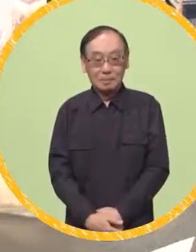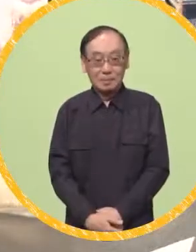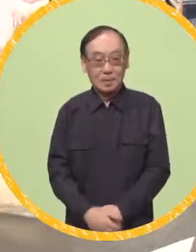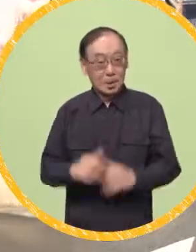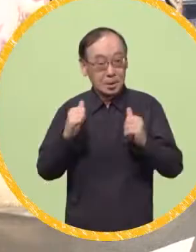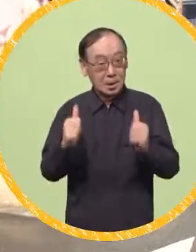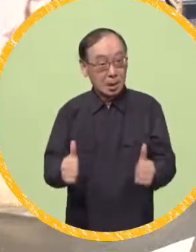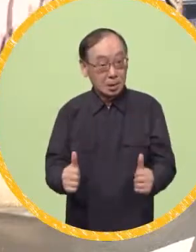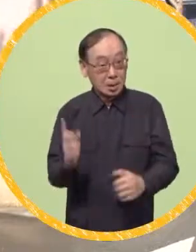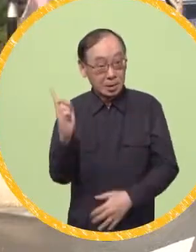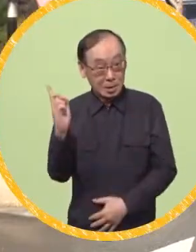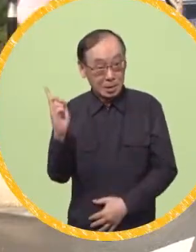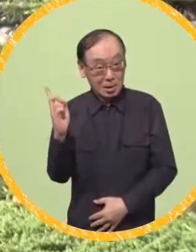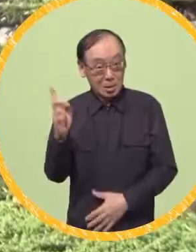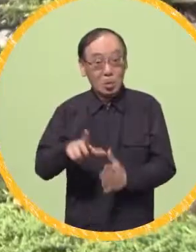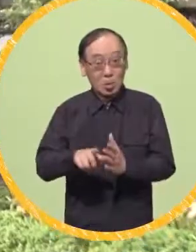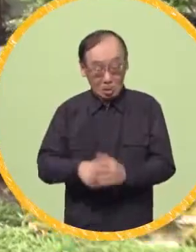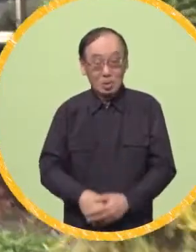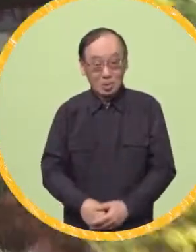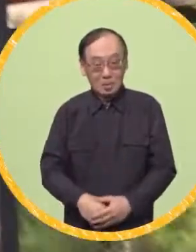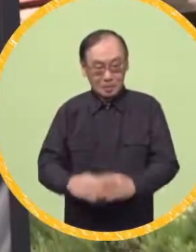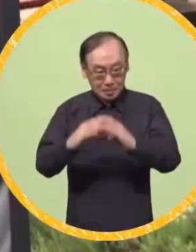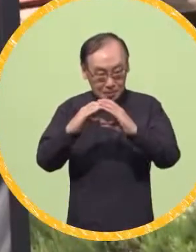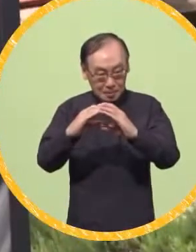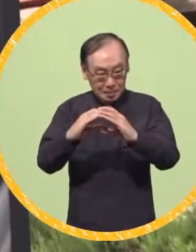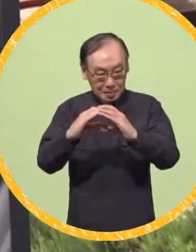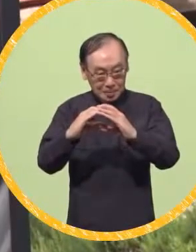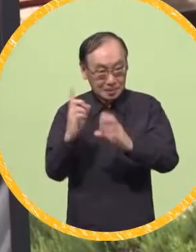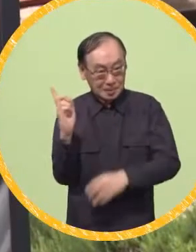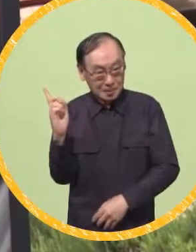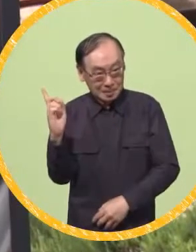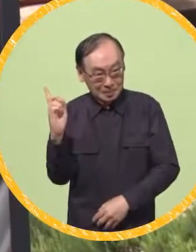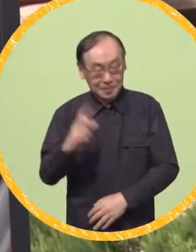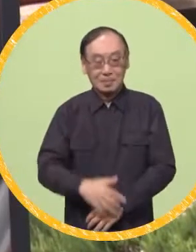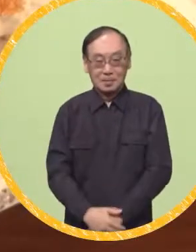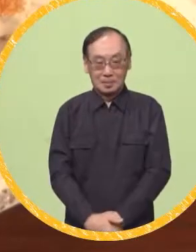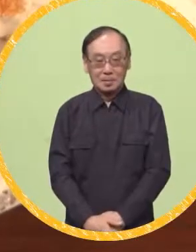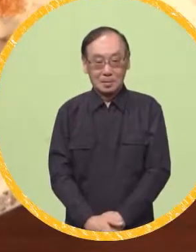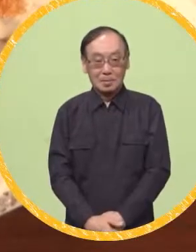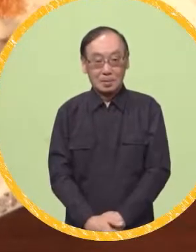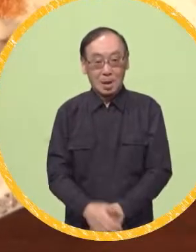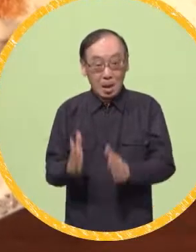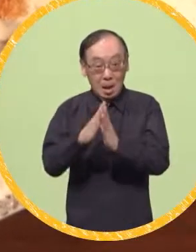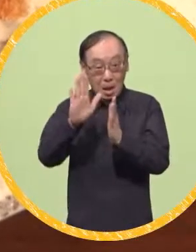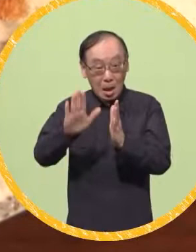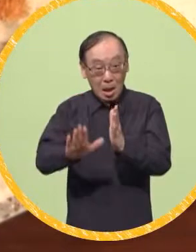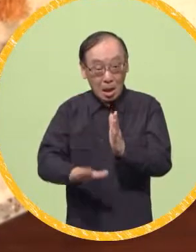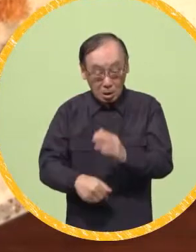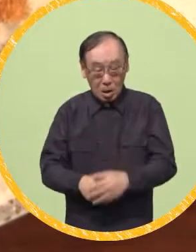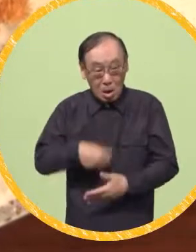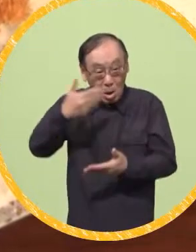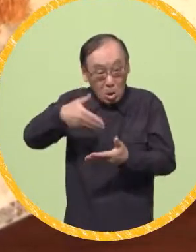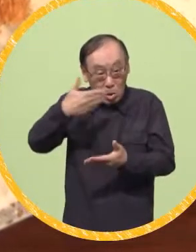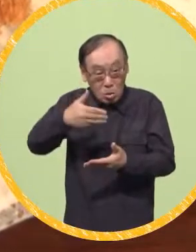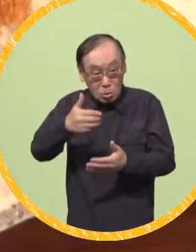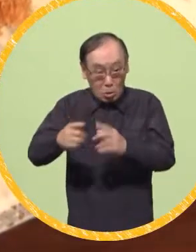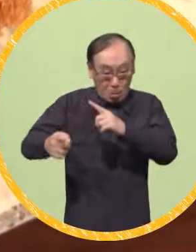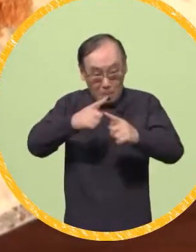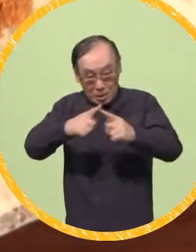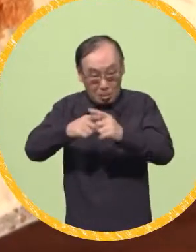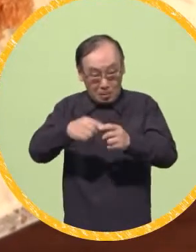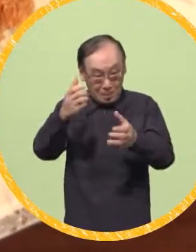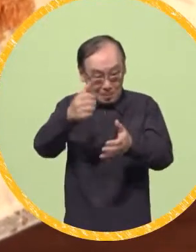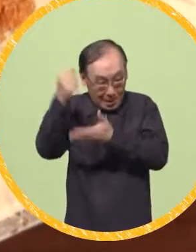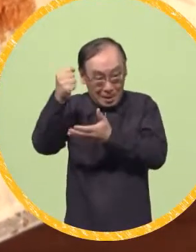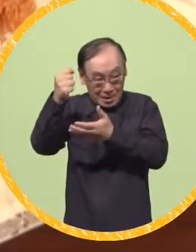茅ヶ崎なんどき牧場の茅ヶ崎メンチ ae神奈川フードバトル金賞受賞神奈川